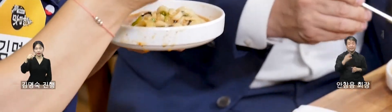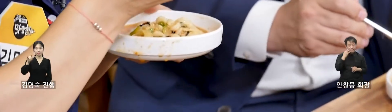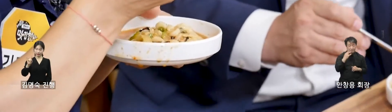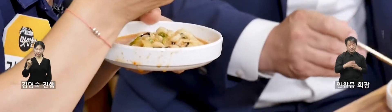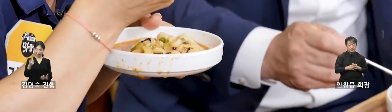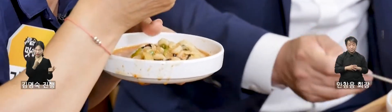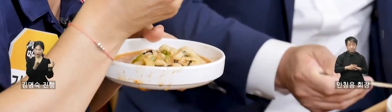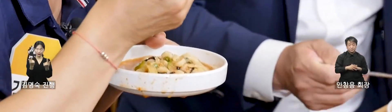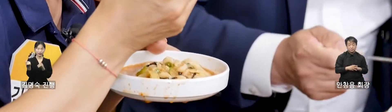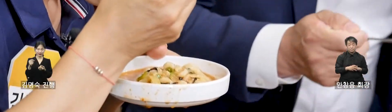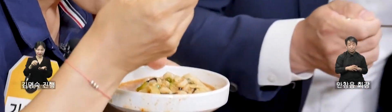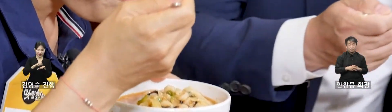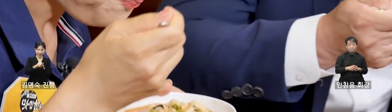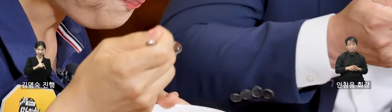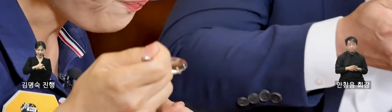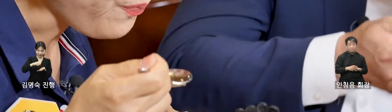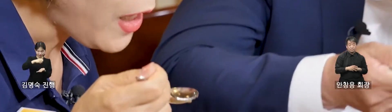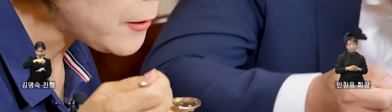예.